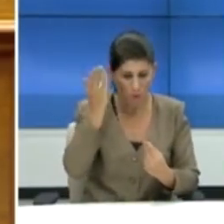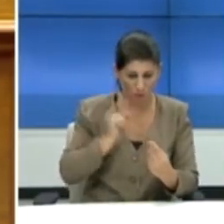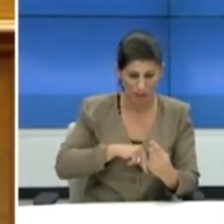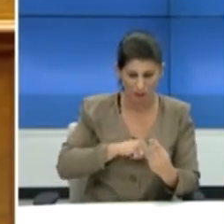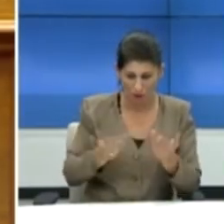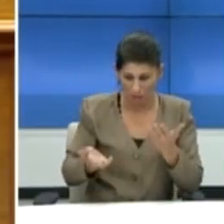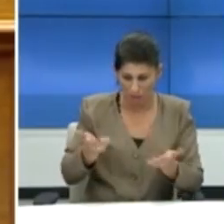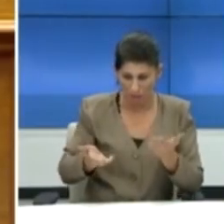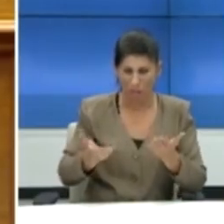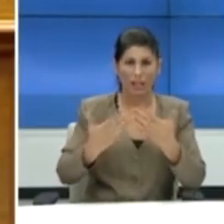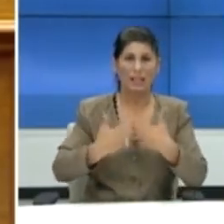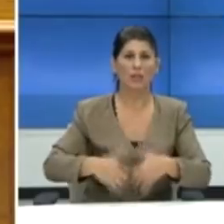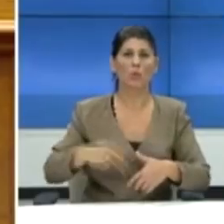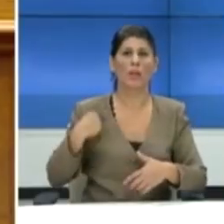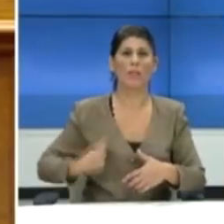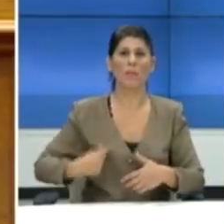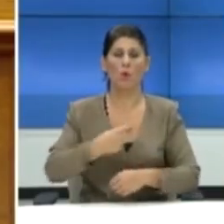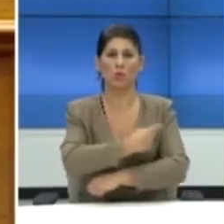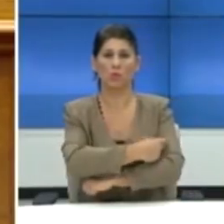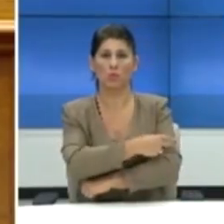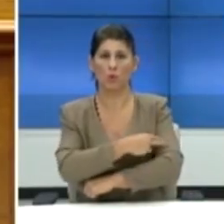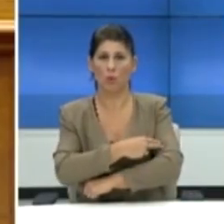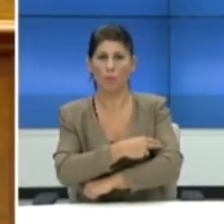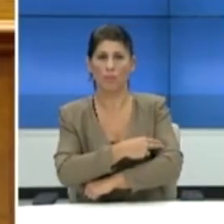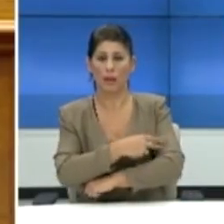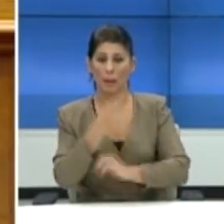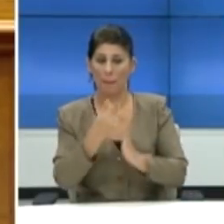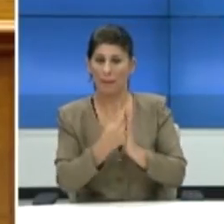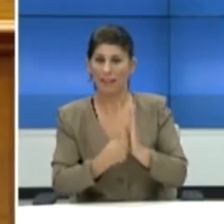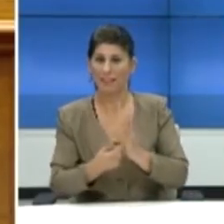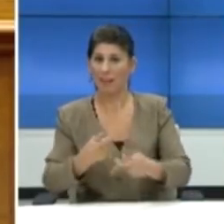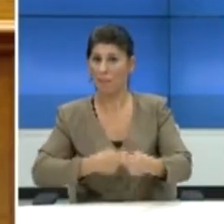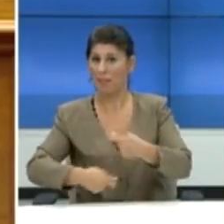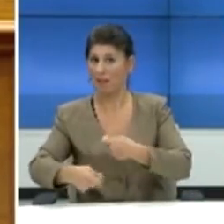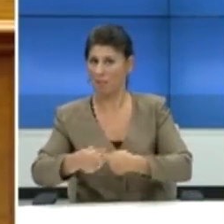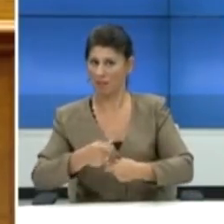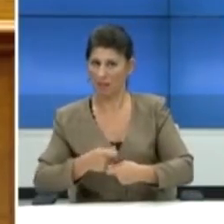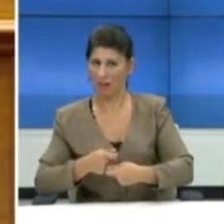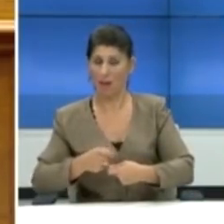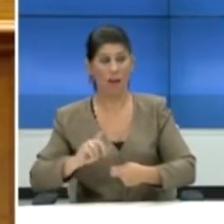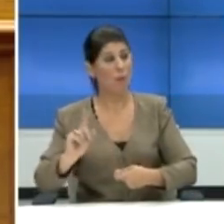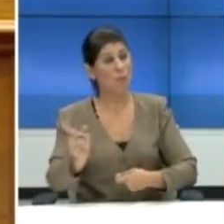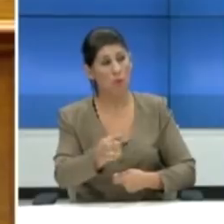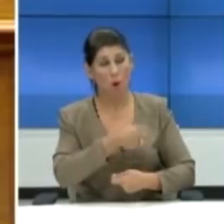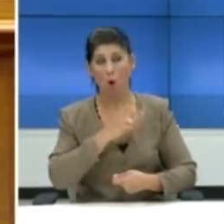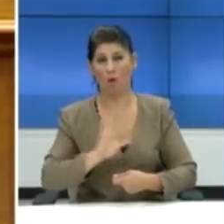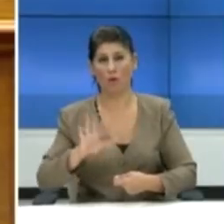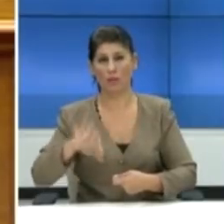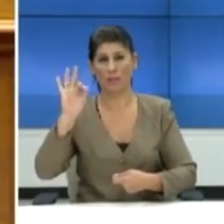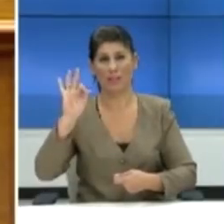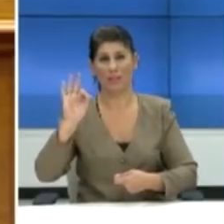κόστους-οφέλους της λειτουργίας των δημόσιων νοσοκομείων με κριτήρια επιχειρηματικά που όλοι σας